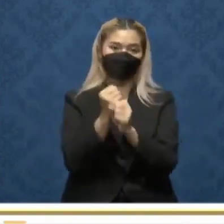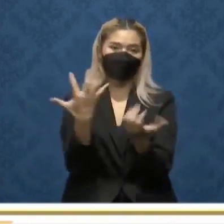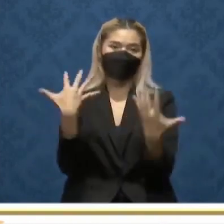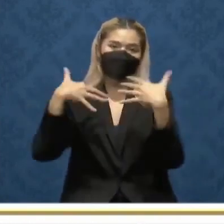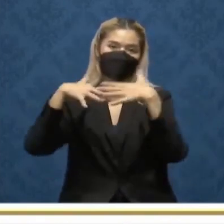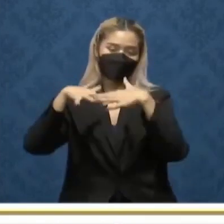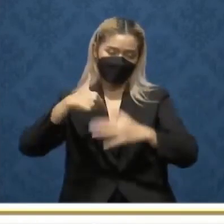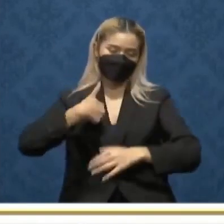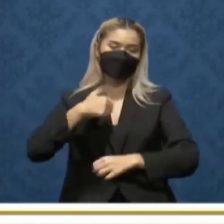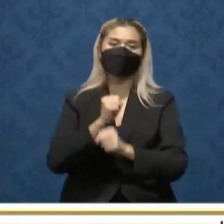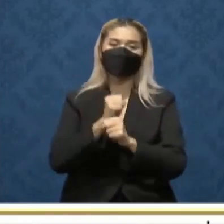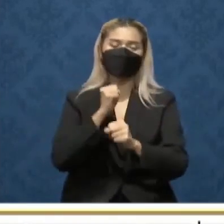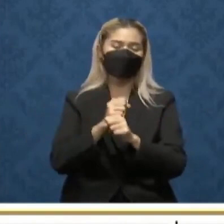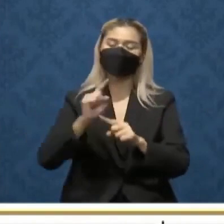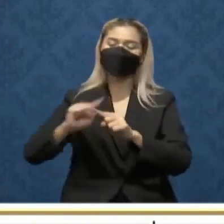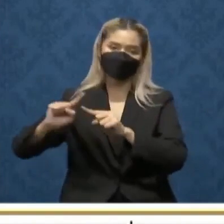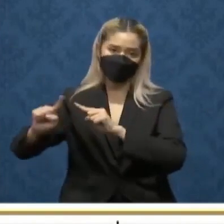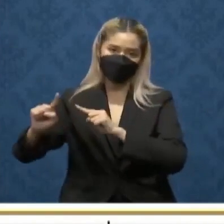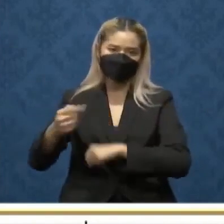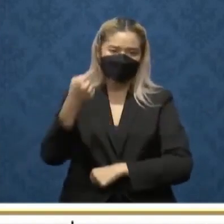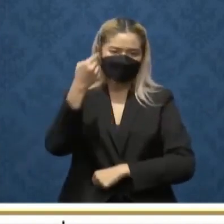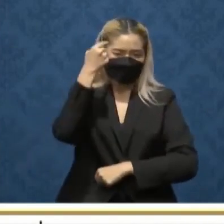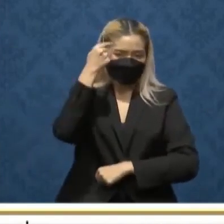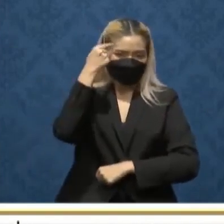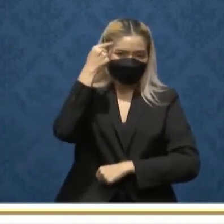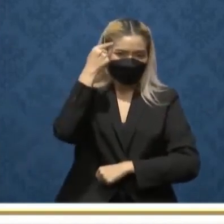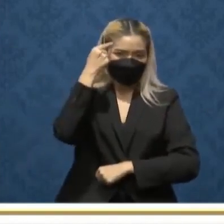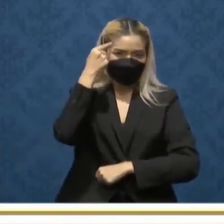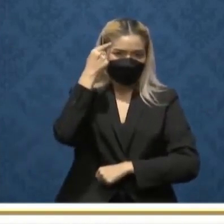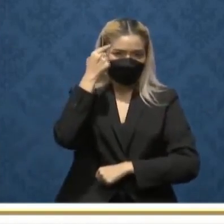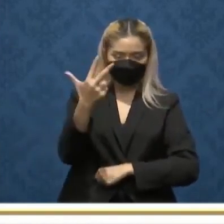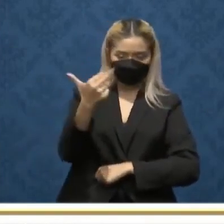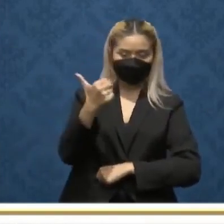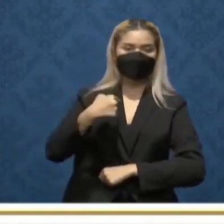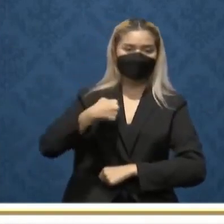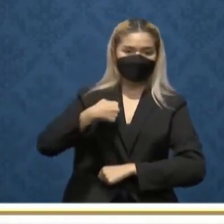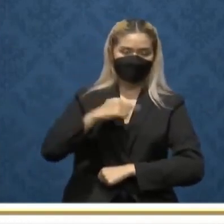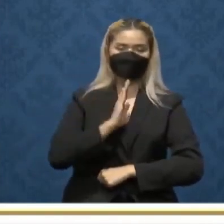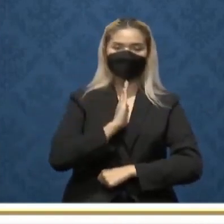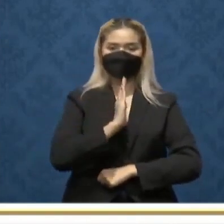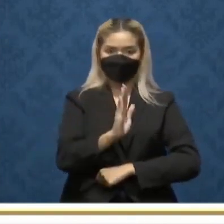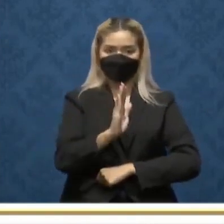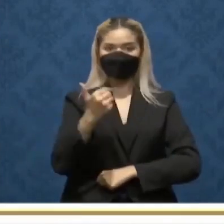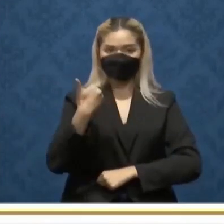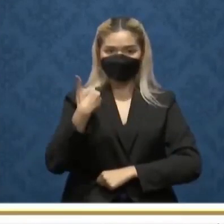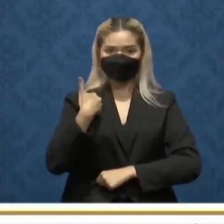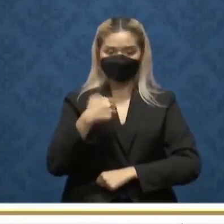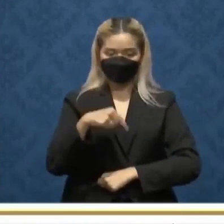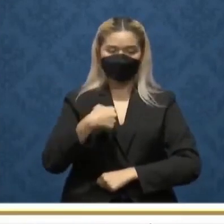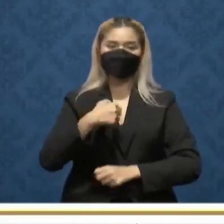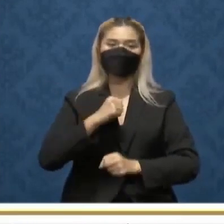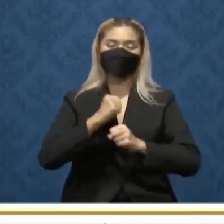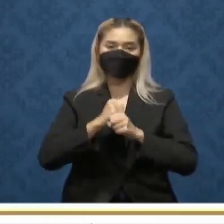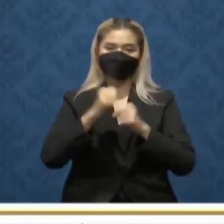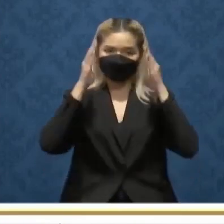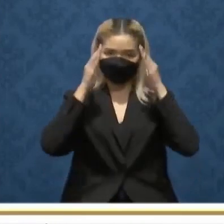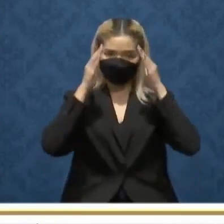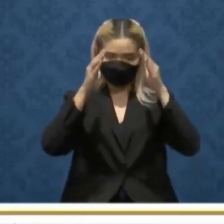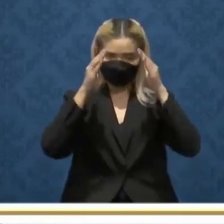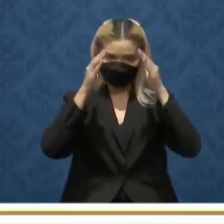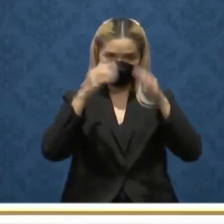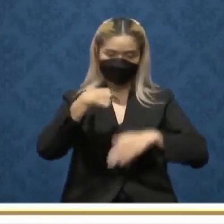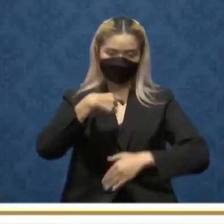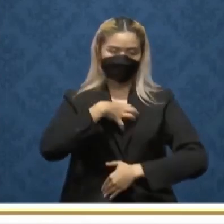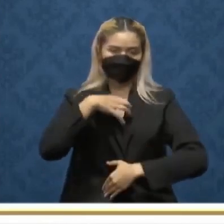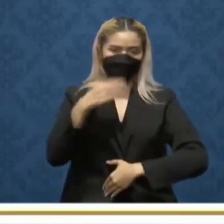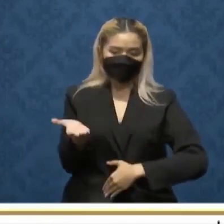การต่างๆผมคิดว่าท่านประจักษ์ในความเป็นกลางและในความที่ตั้งใจที่เราจะสามารถยกระดับทุ